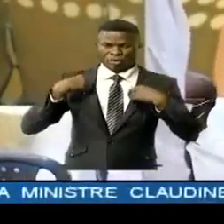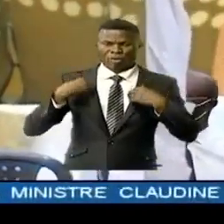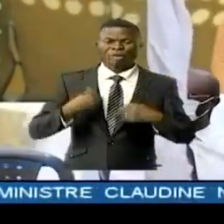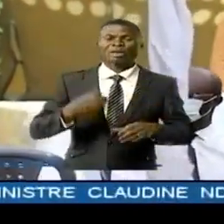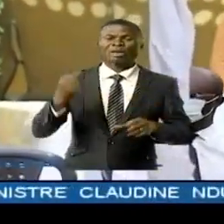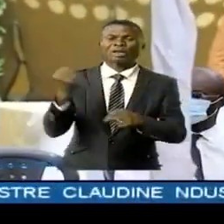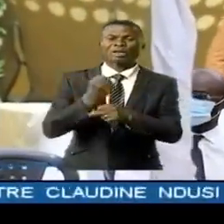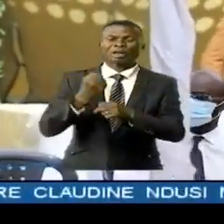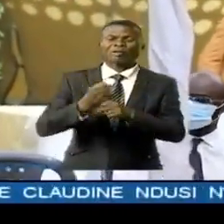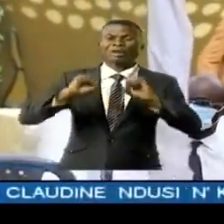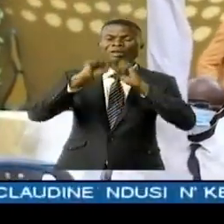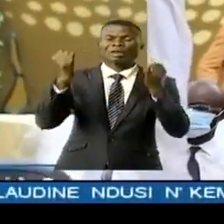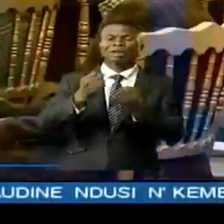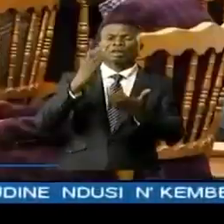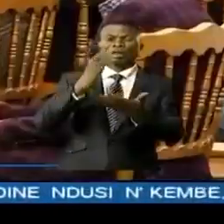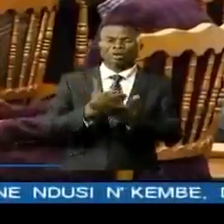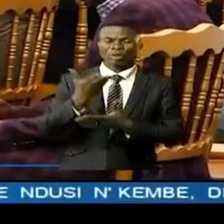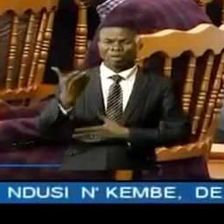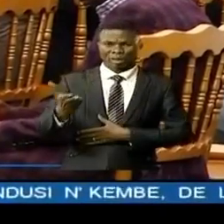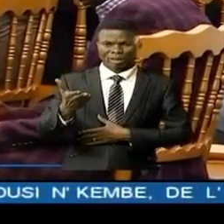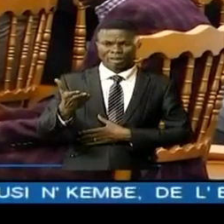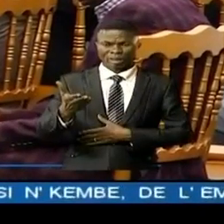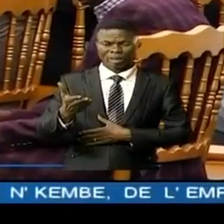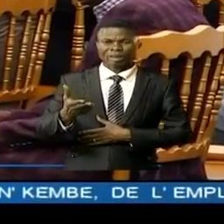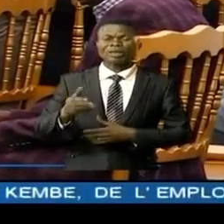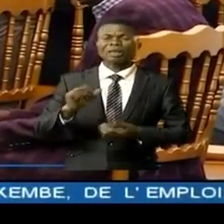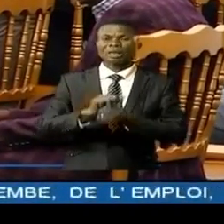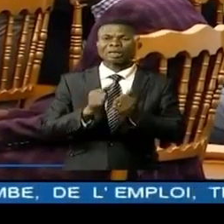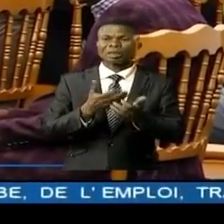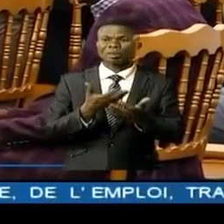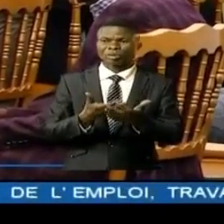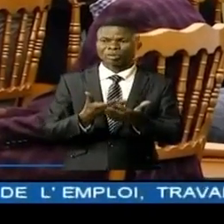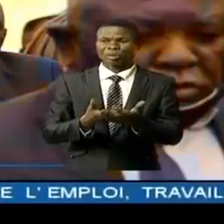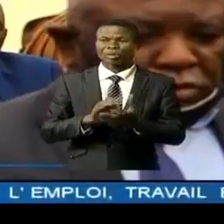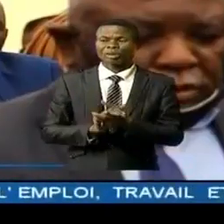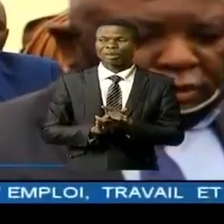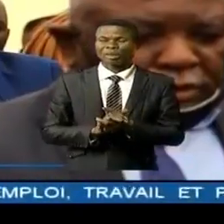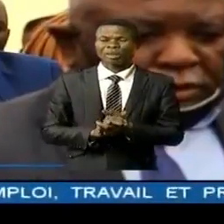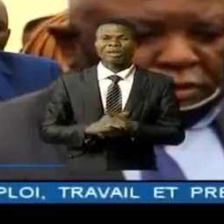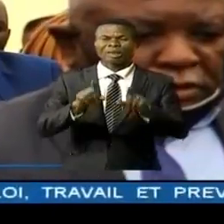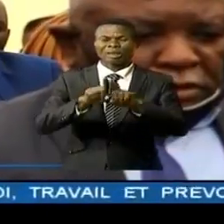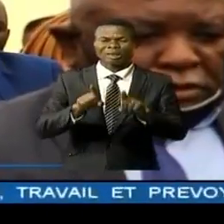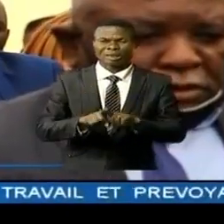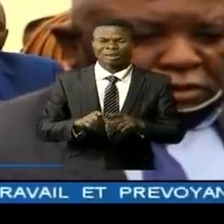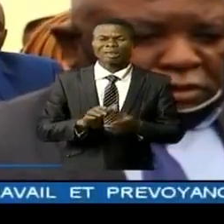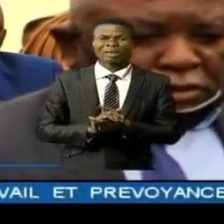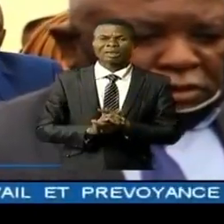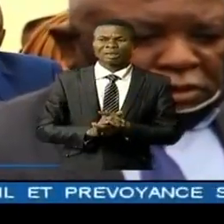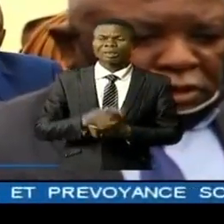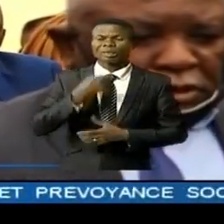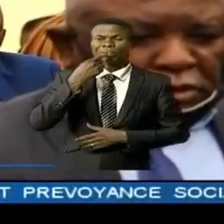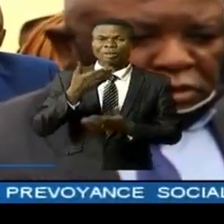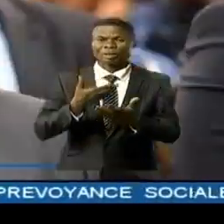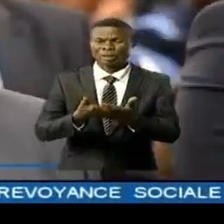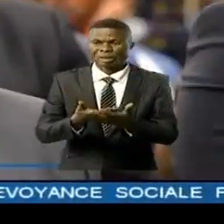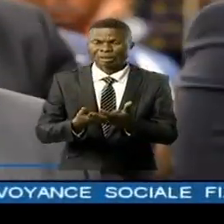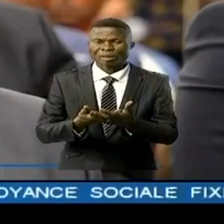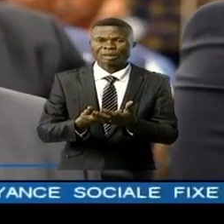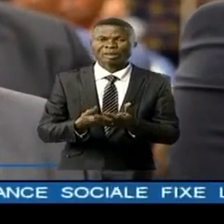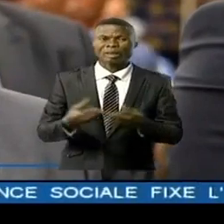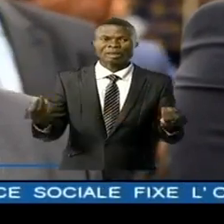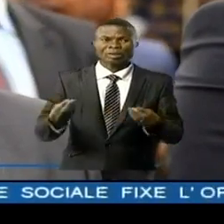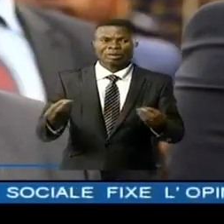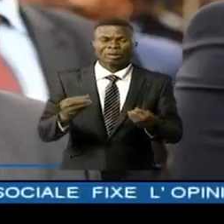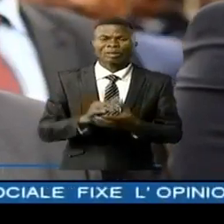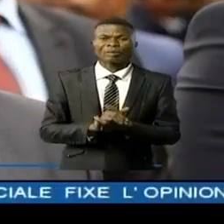dans le secteur privé qui tient à l'exclusivité de marché op mais à capitaux majoritairement congolais vue à travers cette action